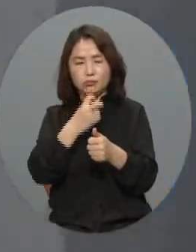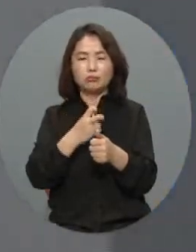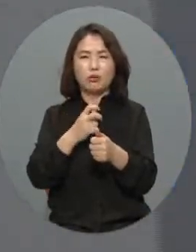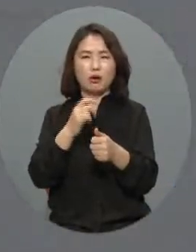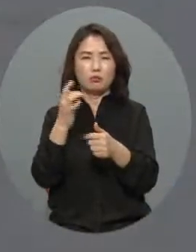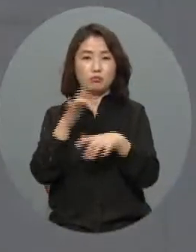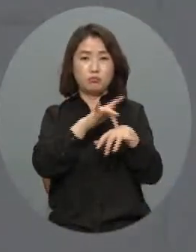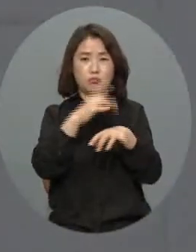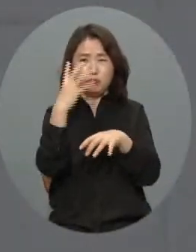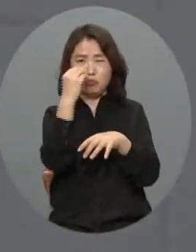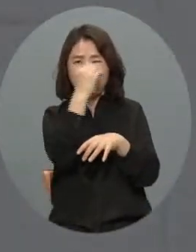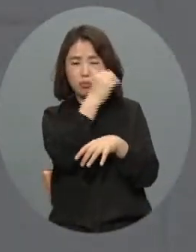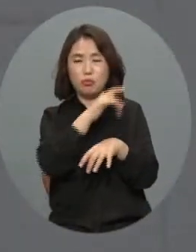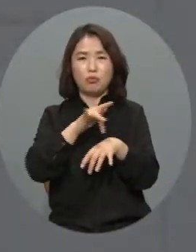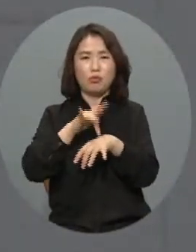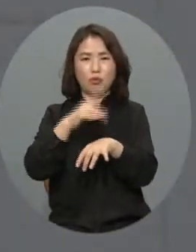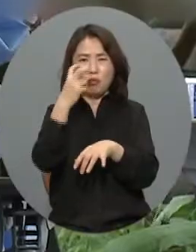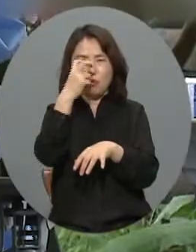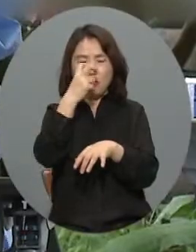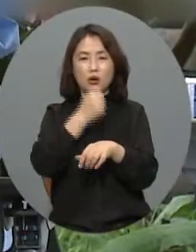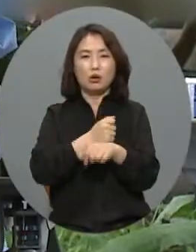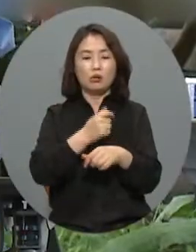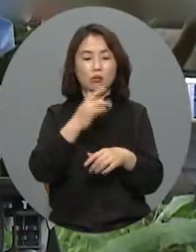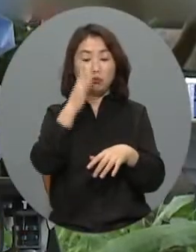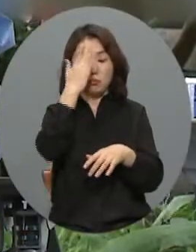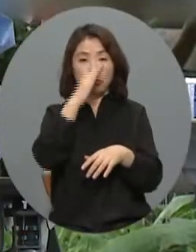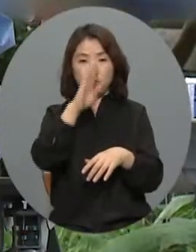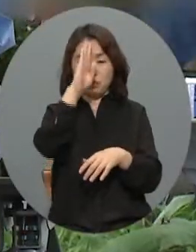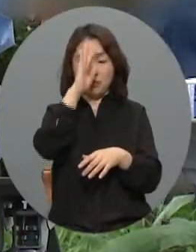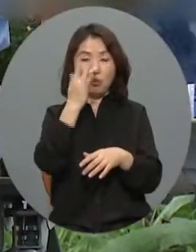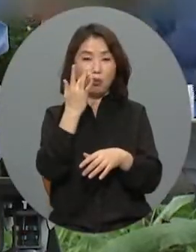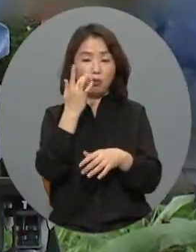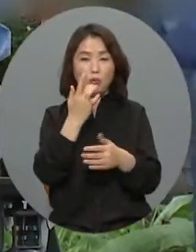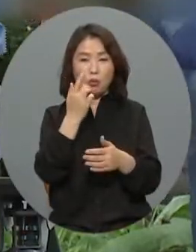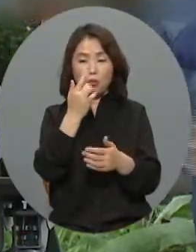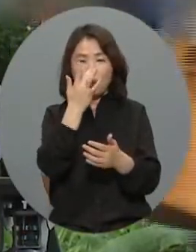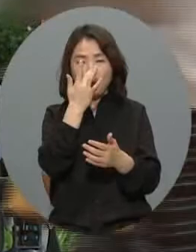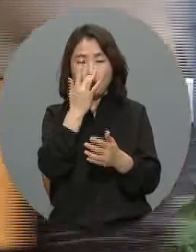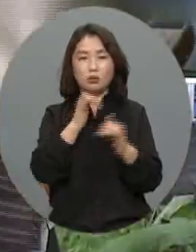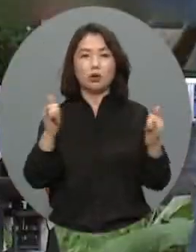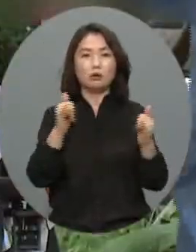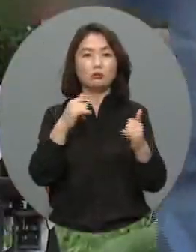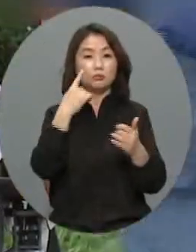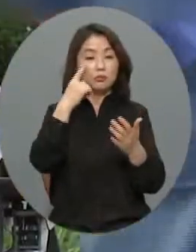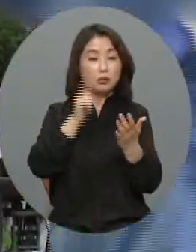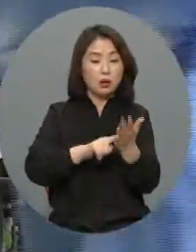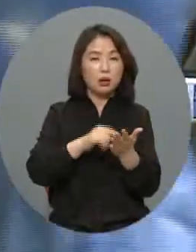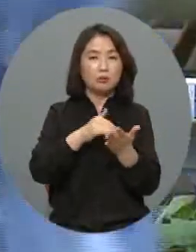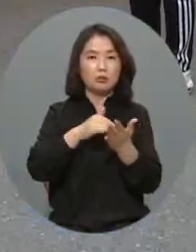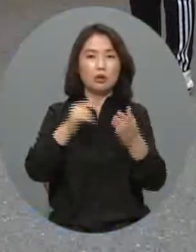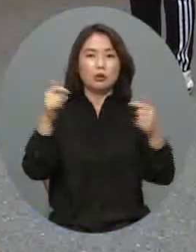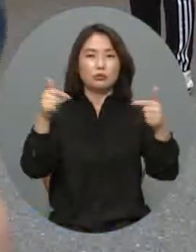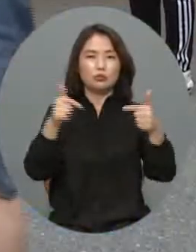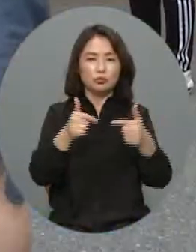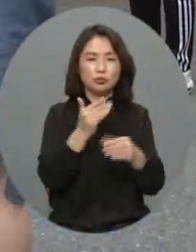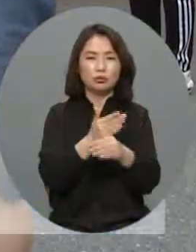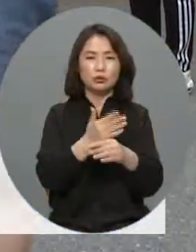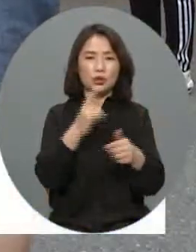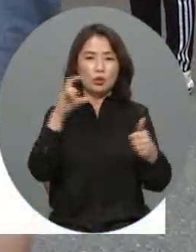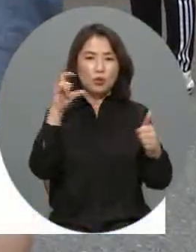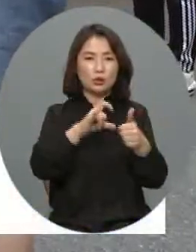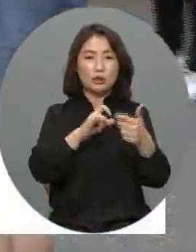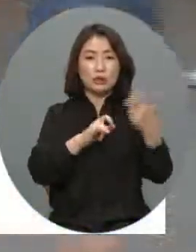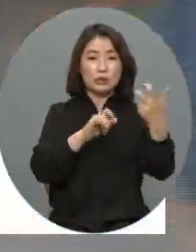통해 무증상자를 찾아내면서 추가 감염은 진정세를 보이고 있습니다. 하지만 70번